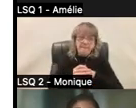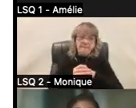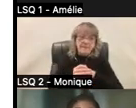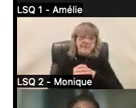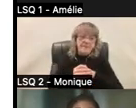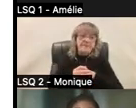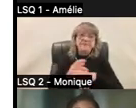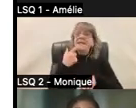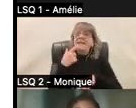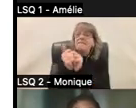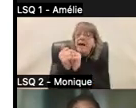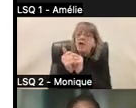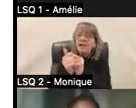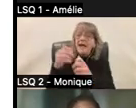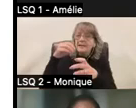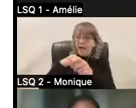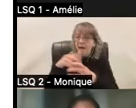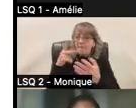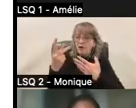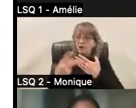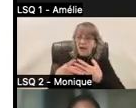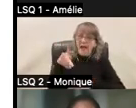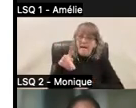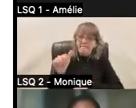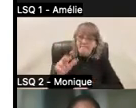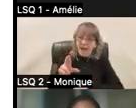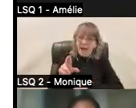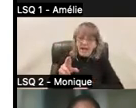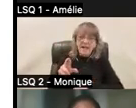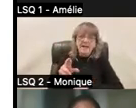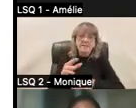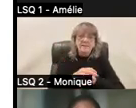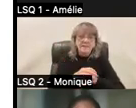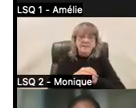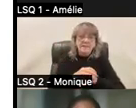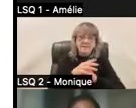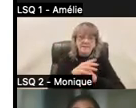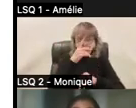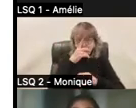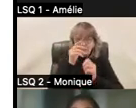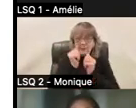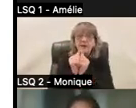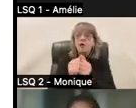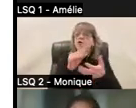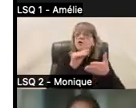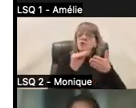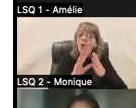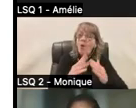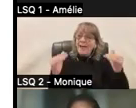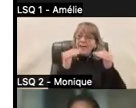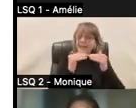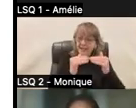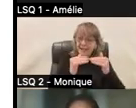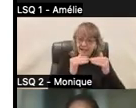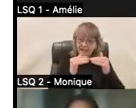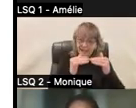Les partenaires de notre projet PAR, ce projet est en partenariat entre le Bureau de l'équité